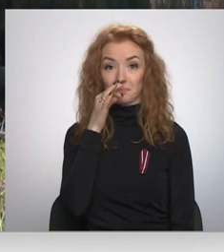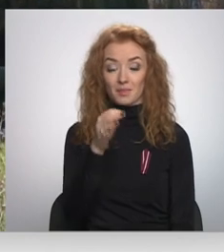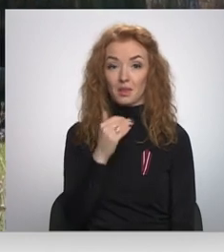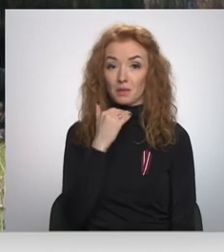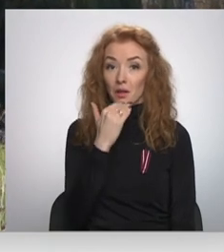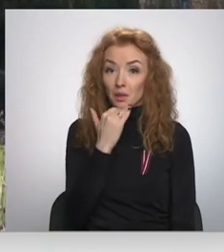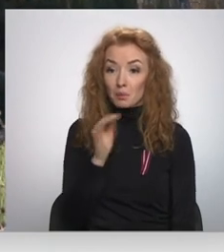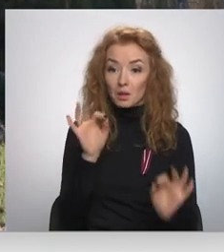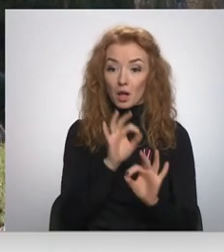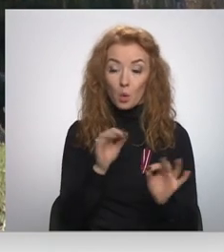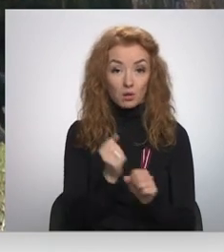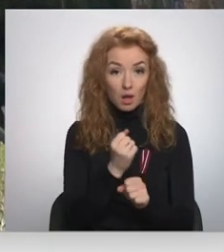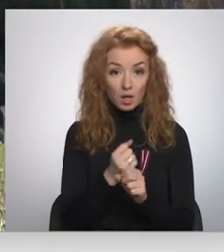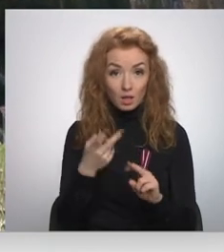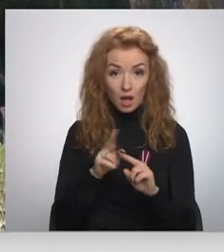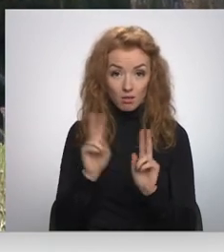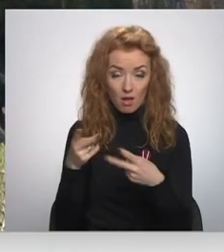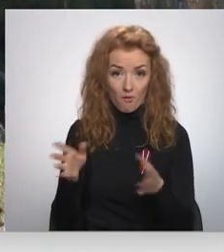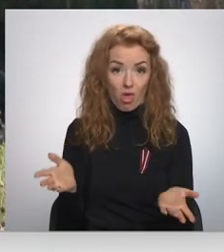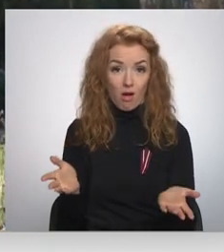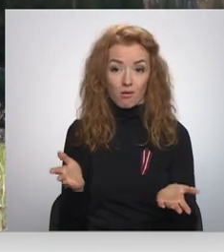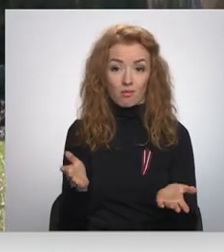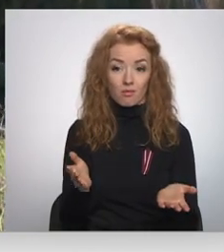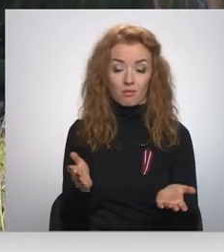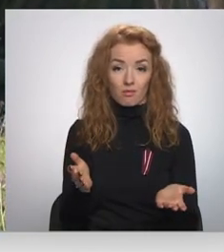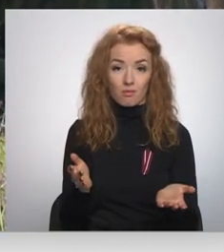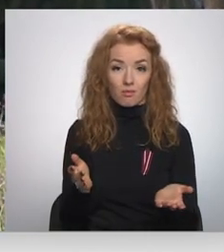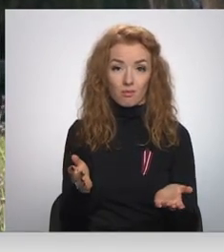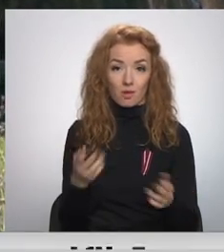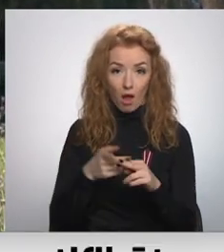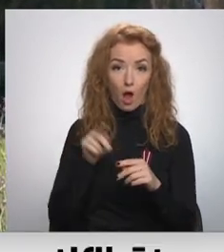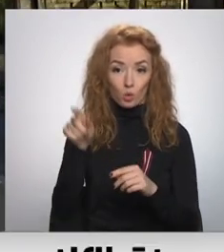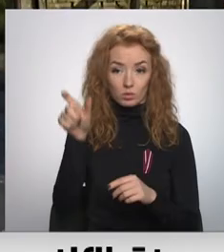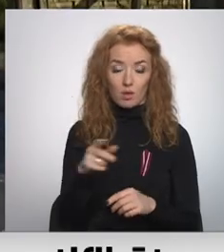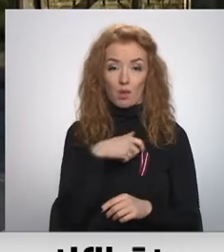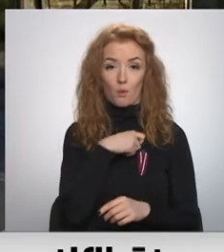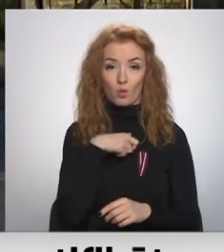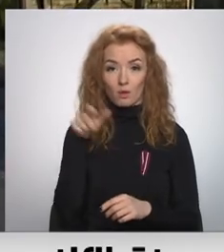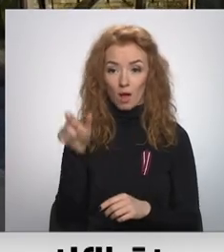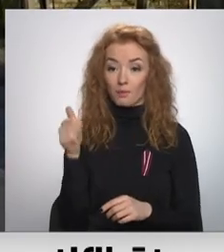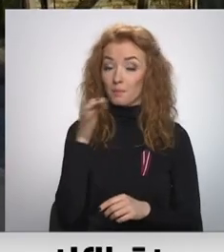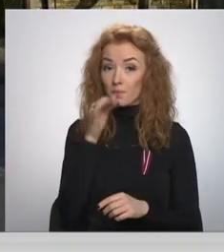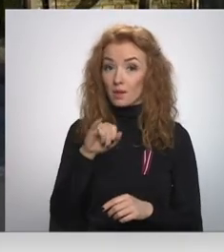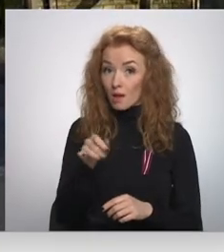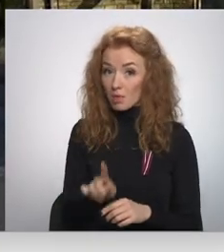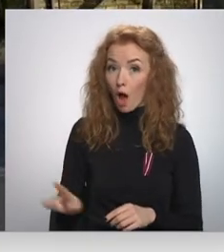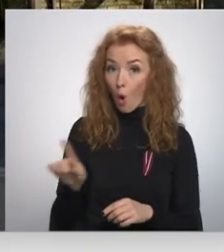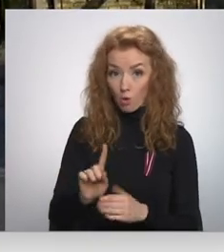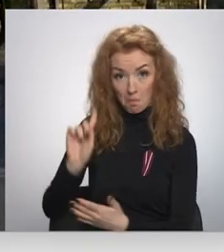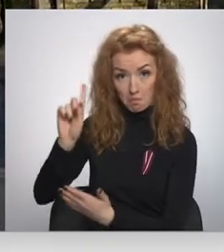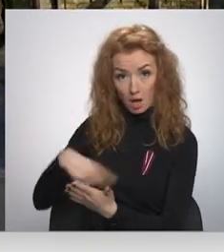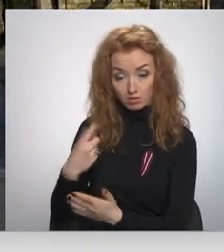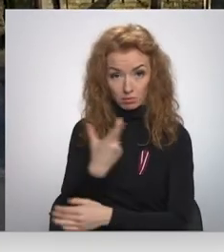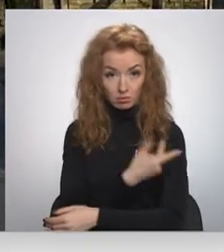neko darīt, tad nevajag. Tādas deputātas mums. Ja tautai prasa, tad arī